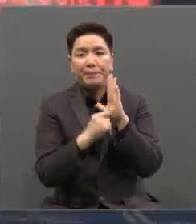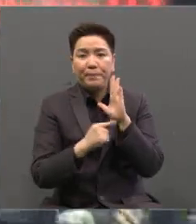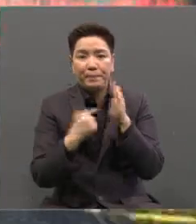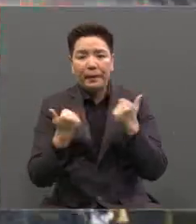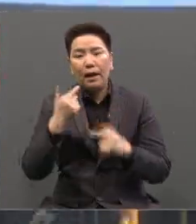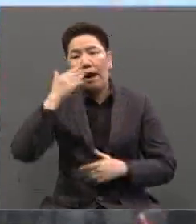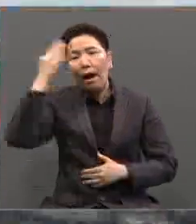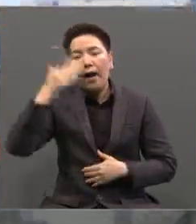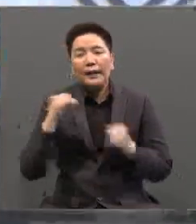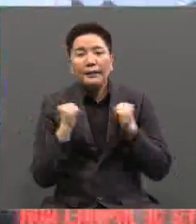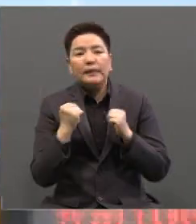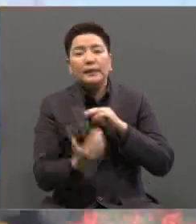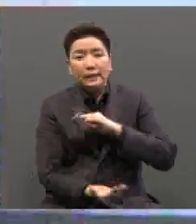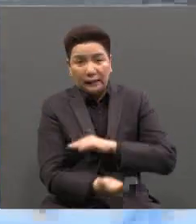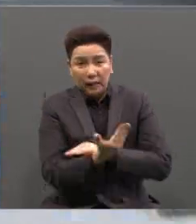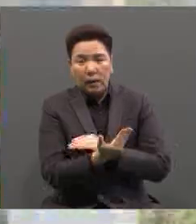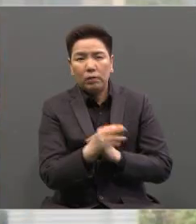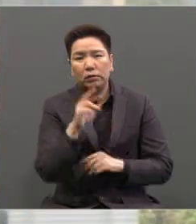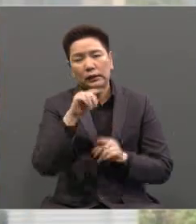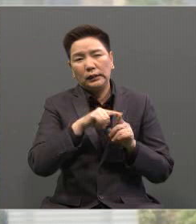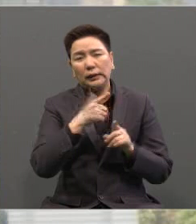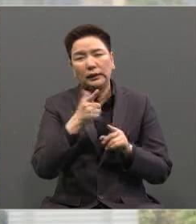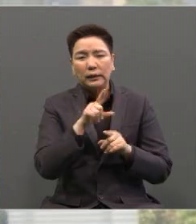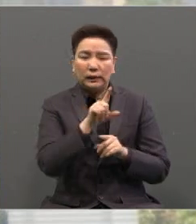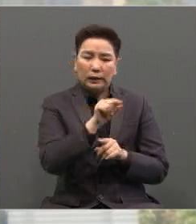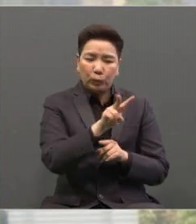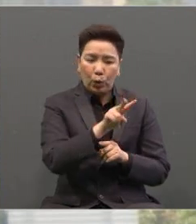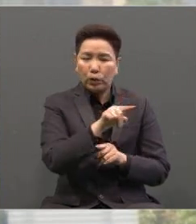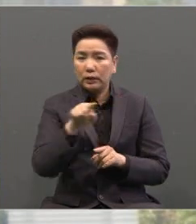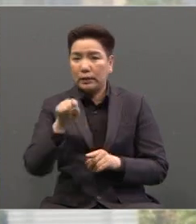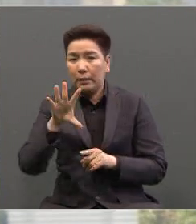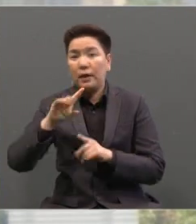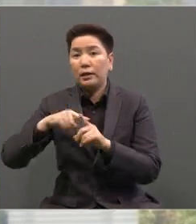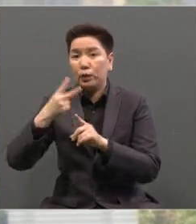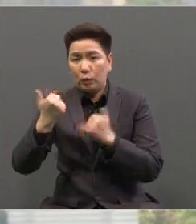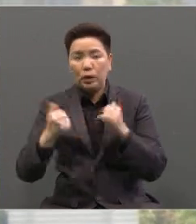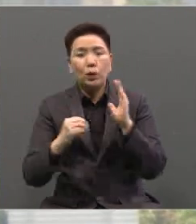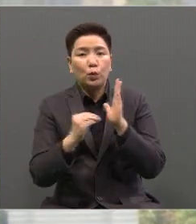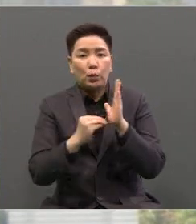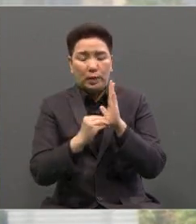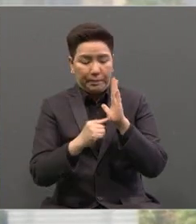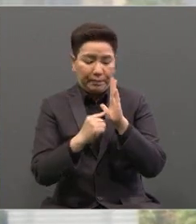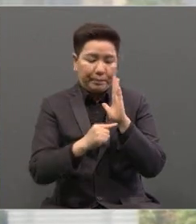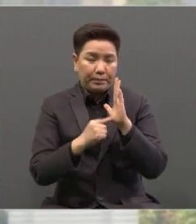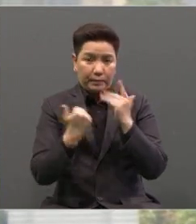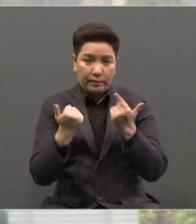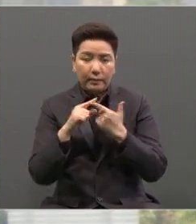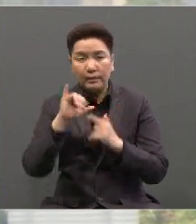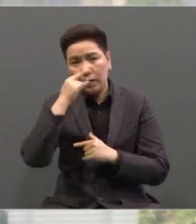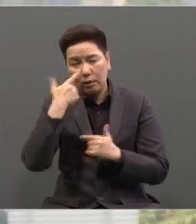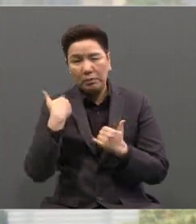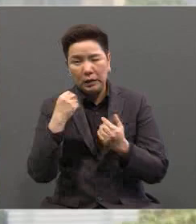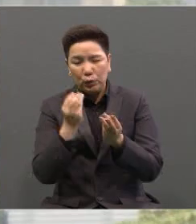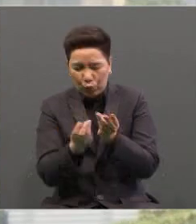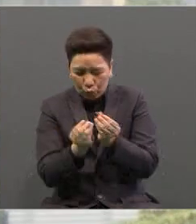ปริมณฑลมีอากาศเย็นในตอนเช้านะครับและระหว่าง 22-25กุมภาพันธ์นี้พื้นที่กรุงเทพฯและปริมณฑล